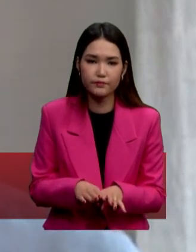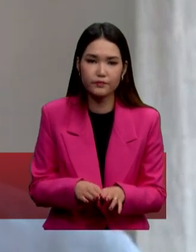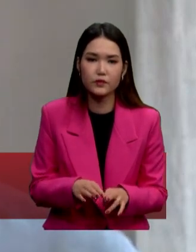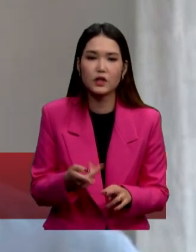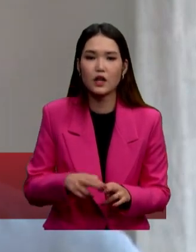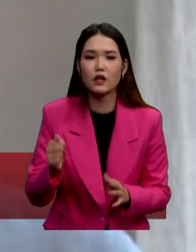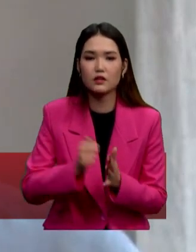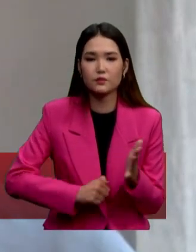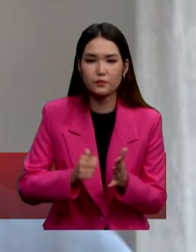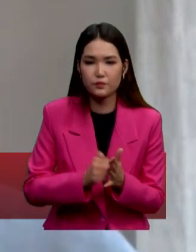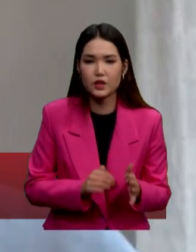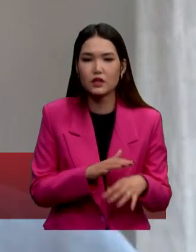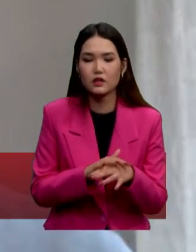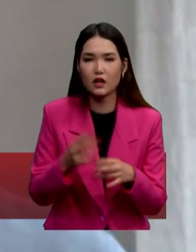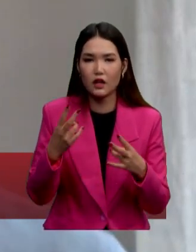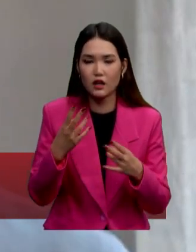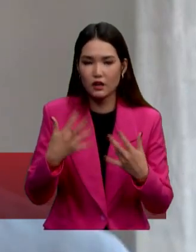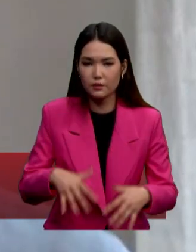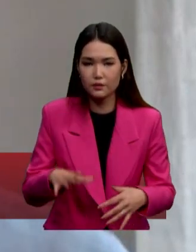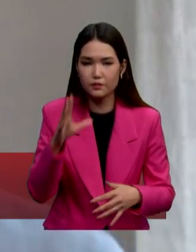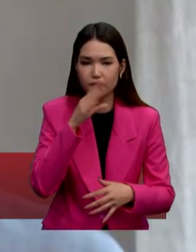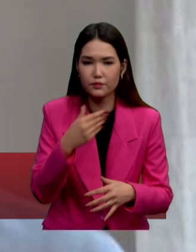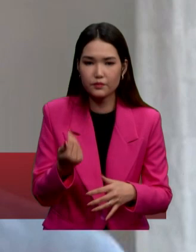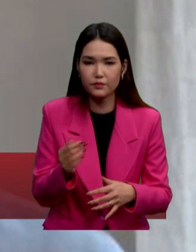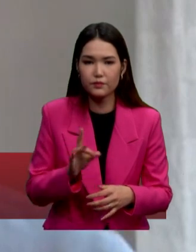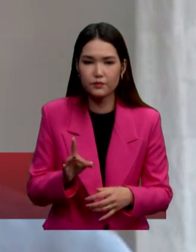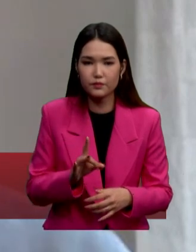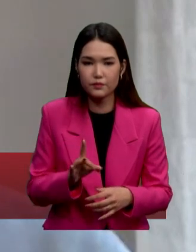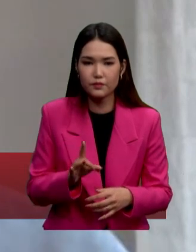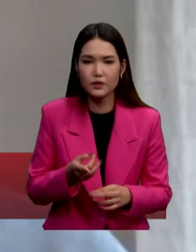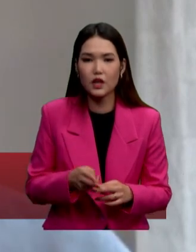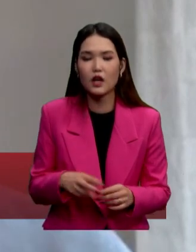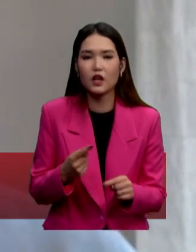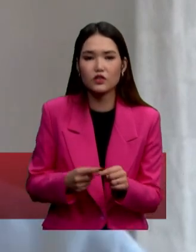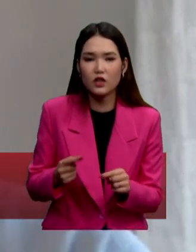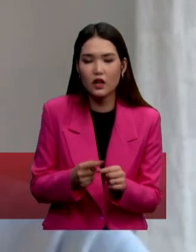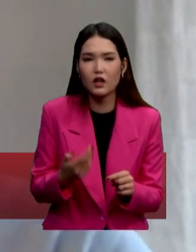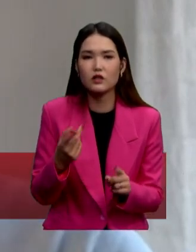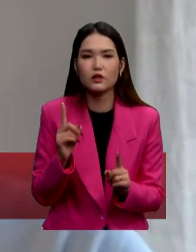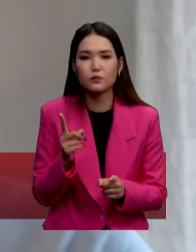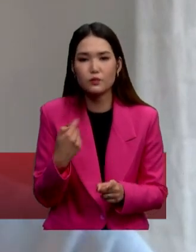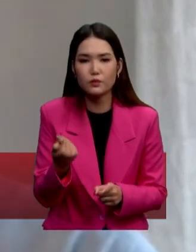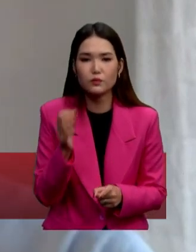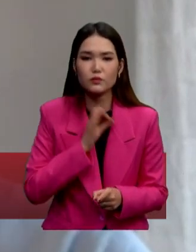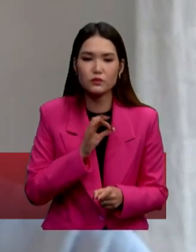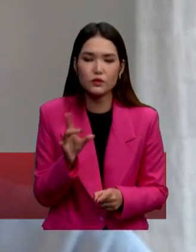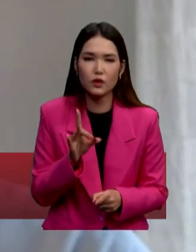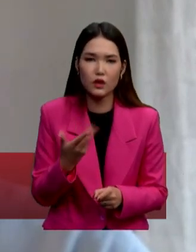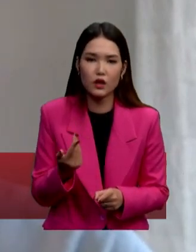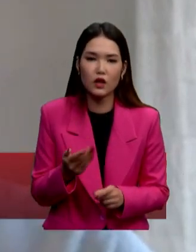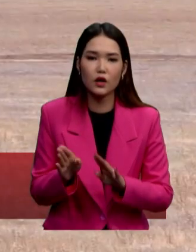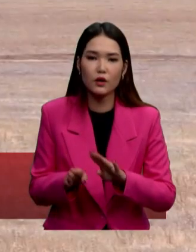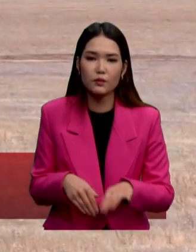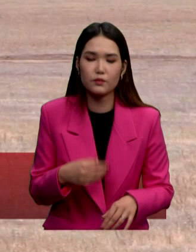почти 9% потеряла за эти там 4 дня. И получается, почему цена на нефть падает? Значит, экономика замедлится, спрос на нефть